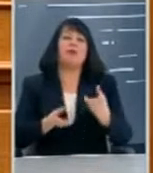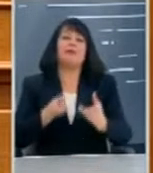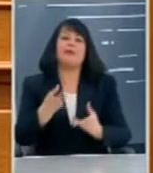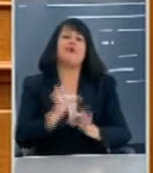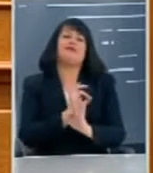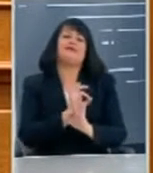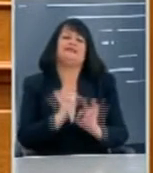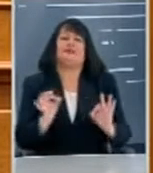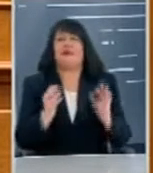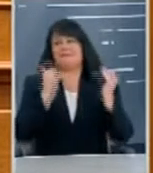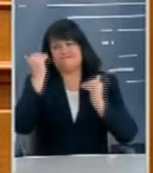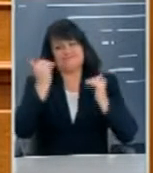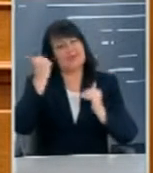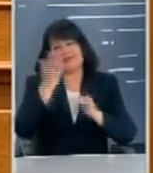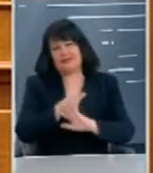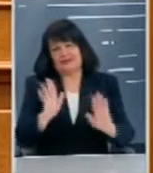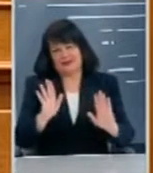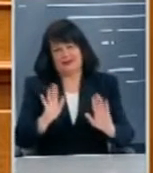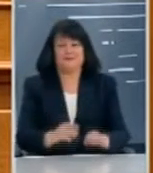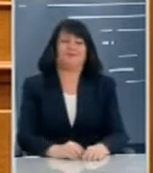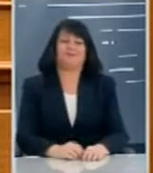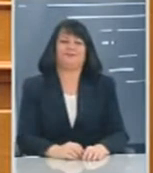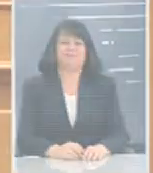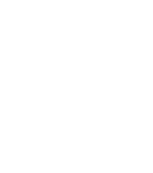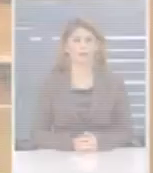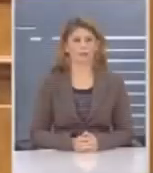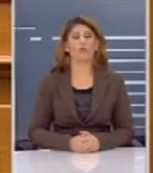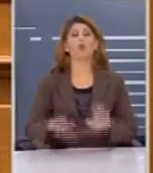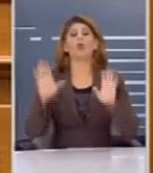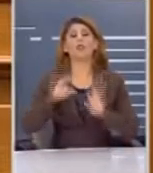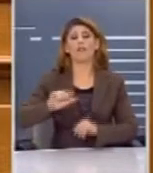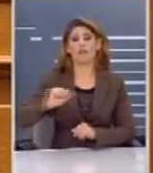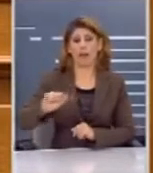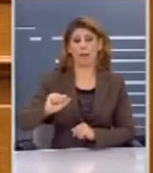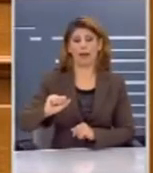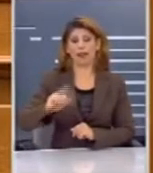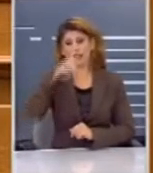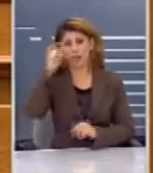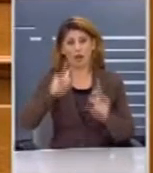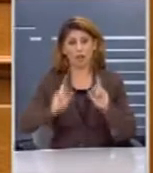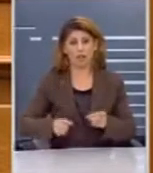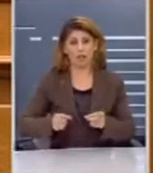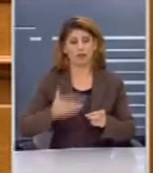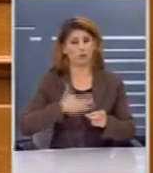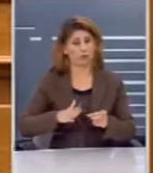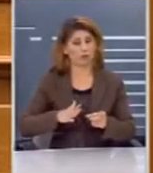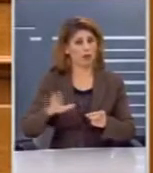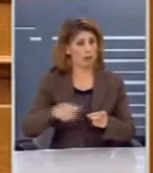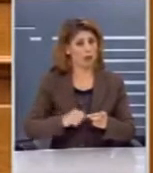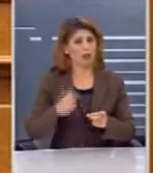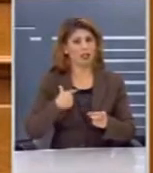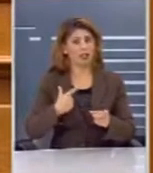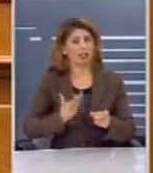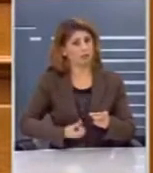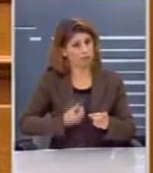αναμφισβήτητα. Αναμφισβήτητα, κυρίες και κύριοι συνάδελφοι του ΣΥΡΙΖΑ. Και με πλήρη συνέστηση των προκλήσεων που θα